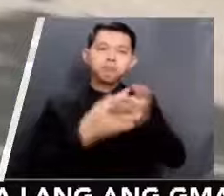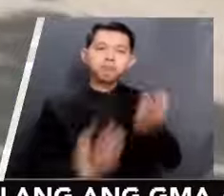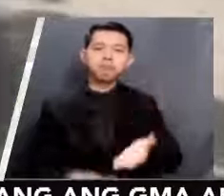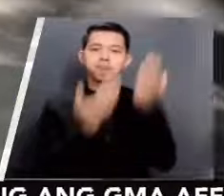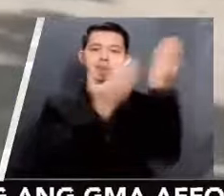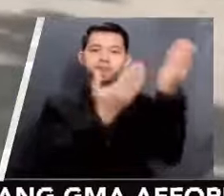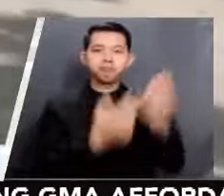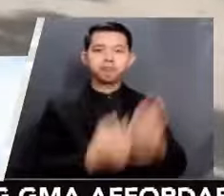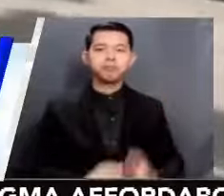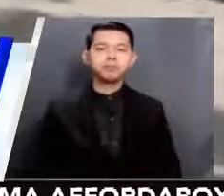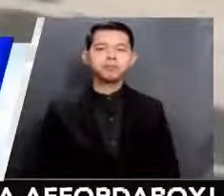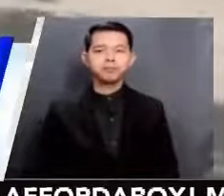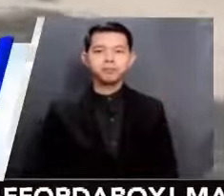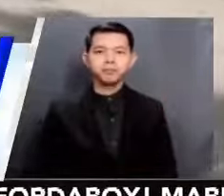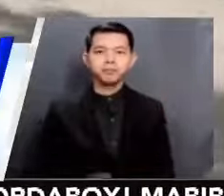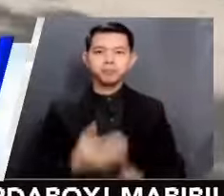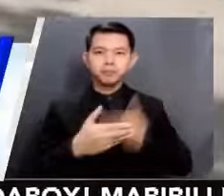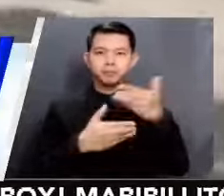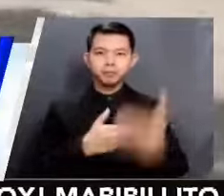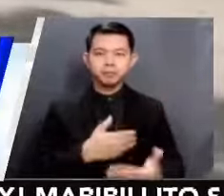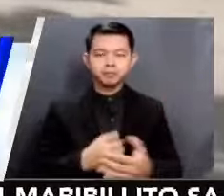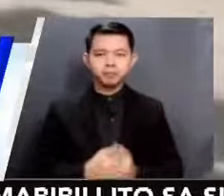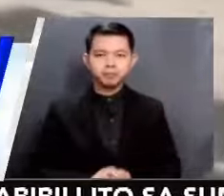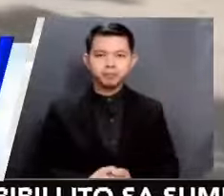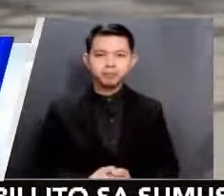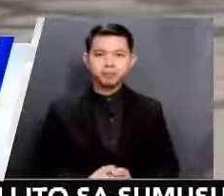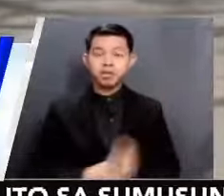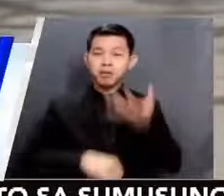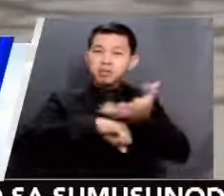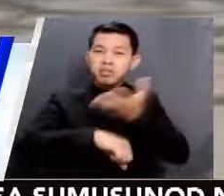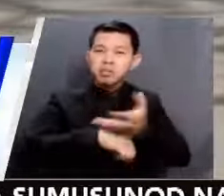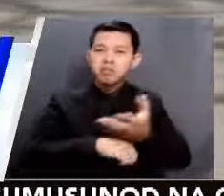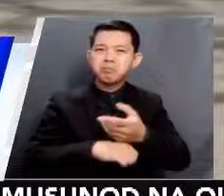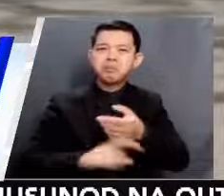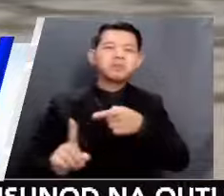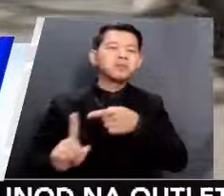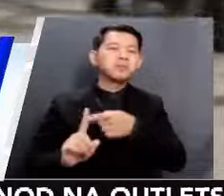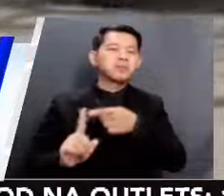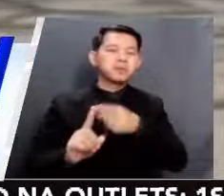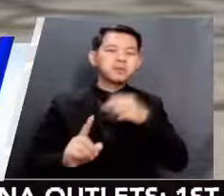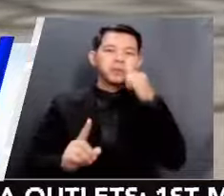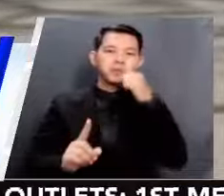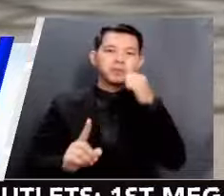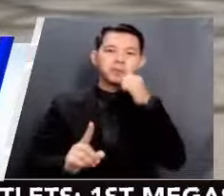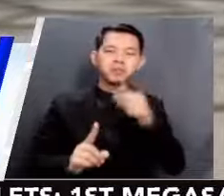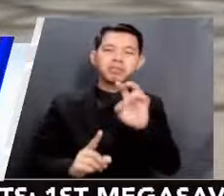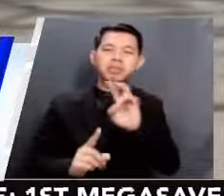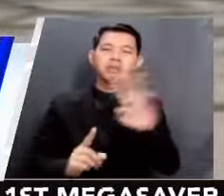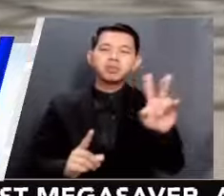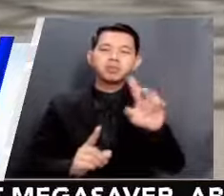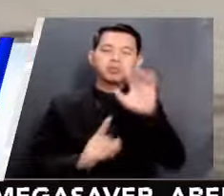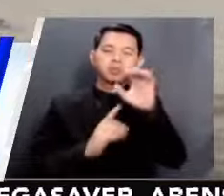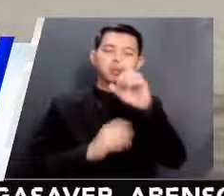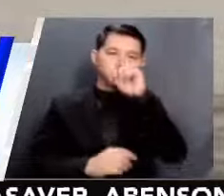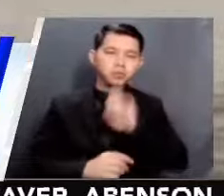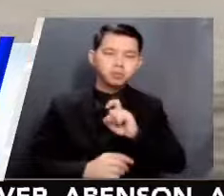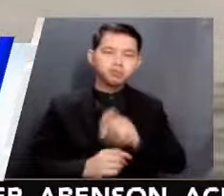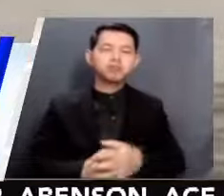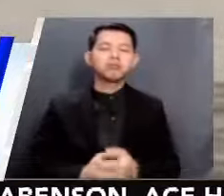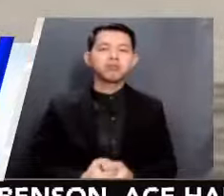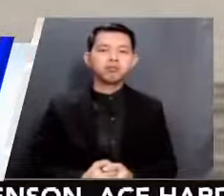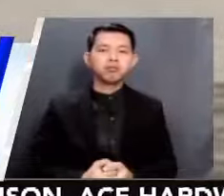Na biktima ng umano'y pambubudol ang isang babaeng 70 taong gulang sa Bacolod City. Ayon sa pulisan, nilapitan ng sospek ang biktima at